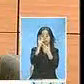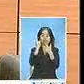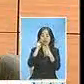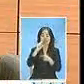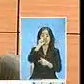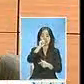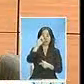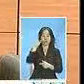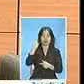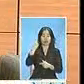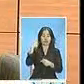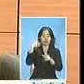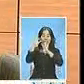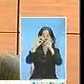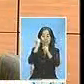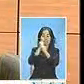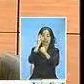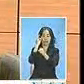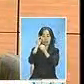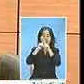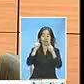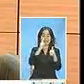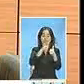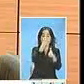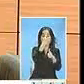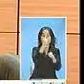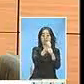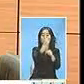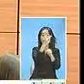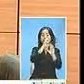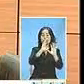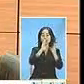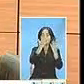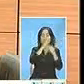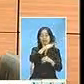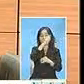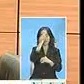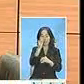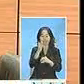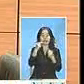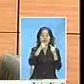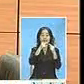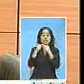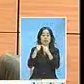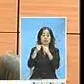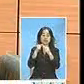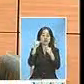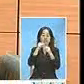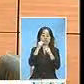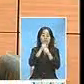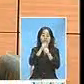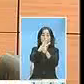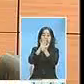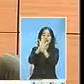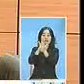รรหามีอายุ6ปีแต่ว่าชุดแรกจะมีอายุแค่3ปีแล้วก็เหลื่อมเพื่อจะได้มีการเป็นพี่เลี้ยงในระ